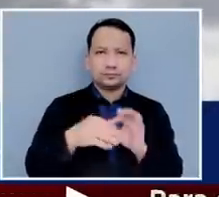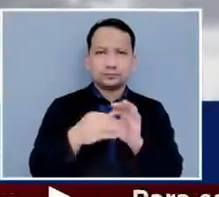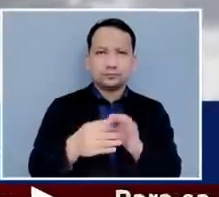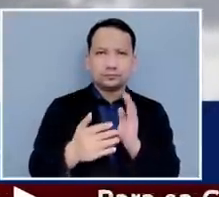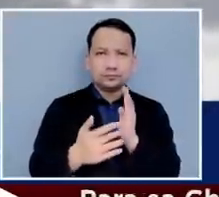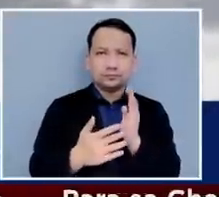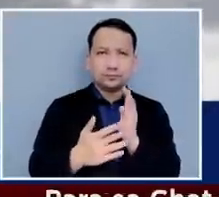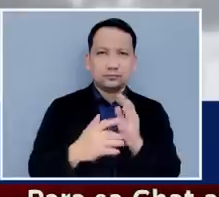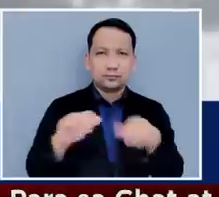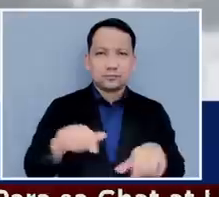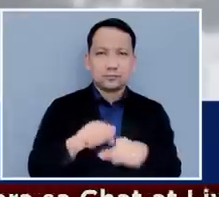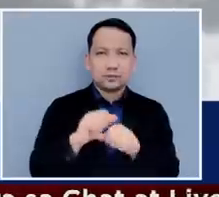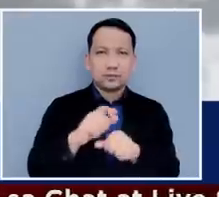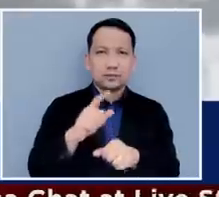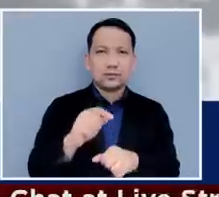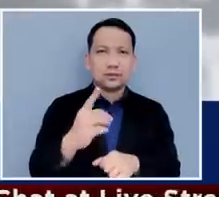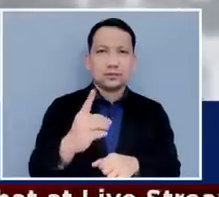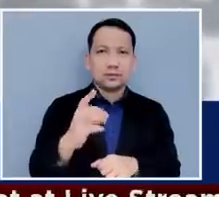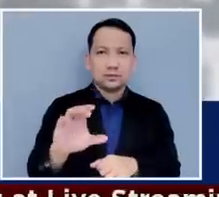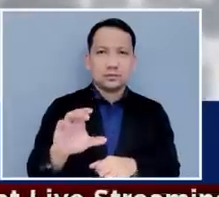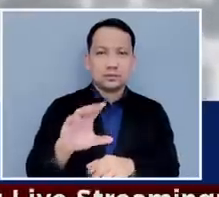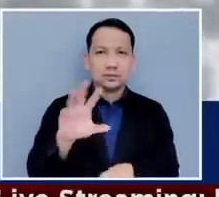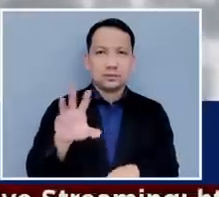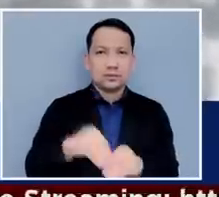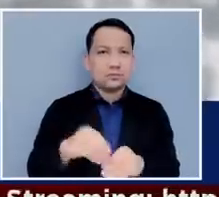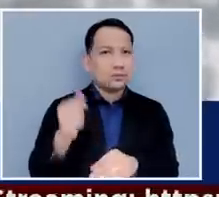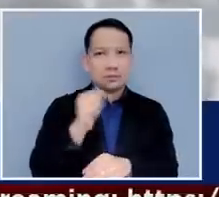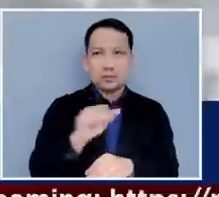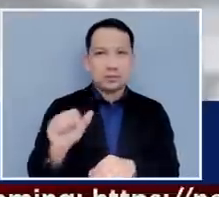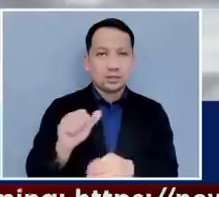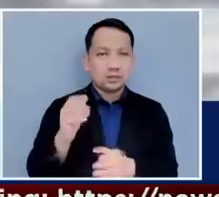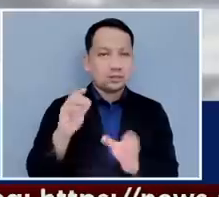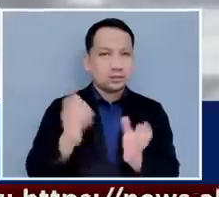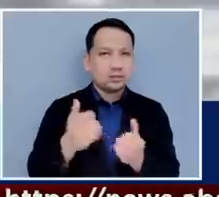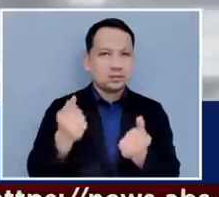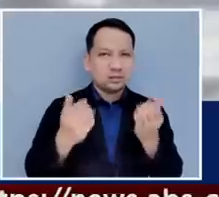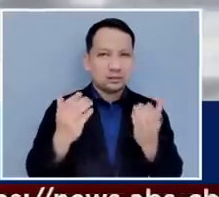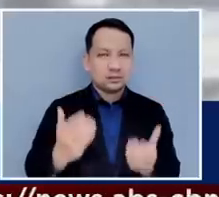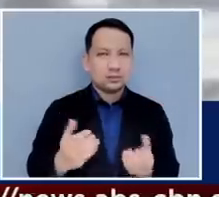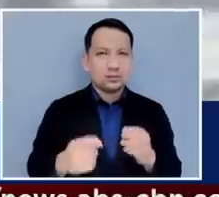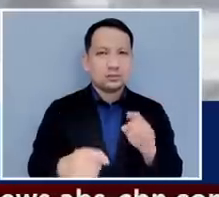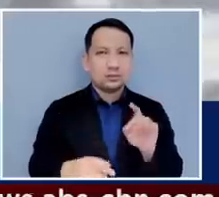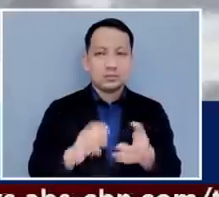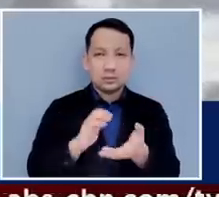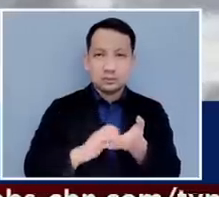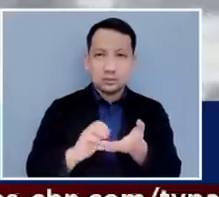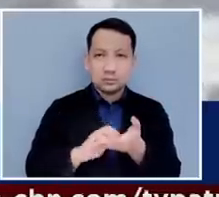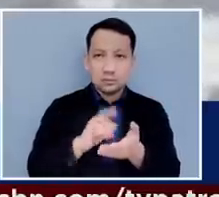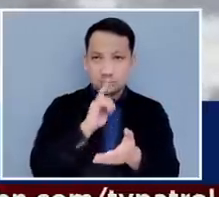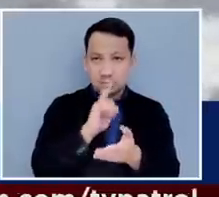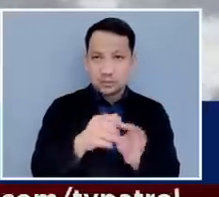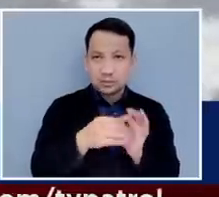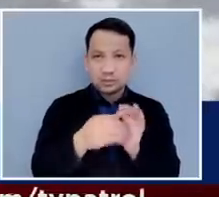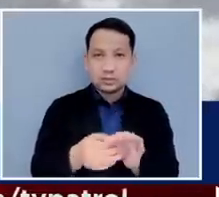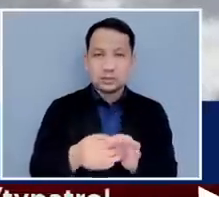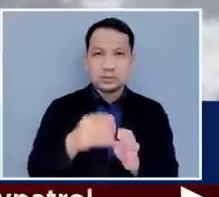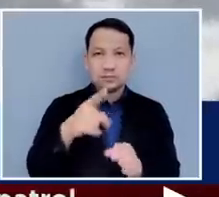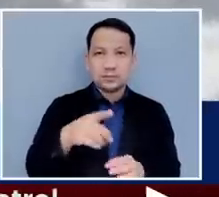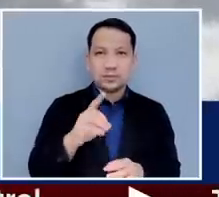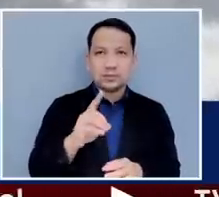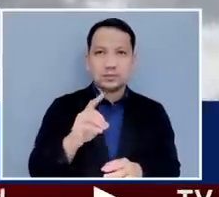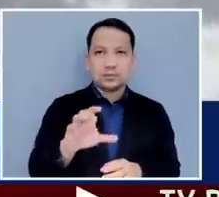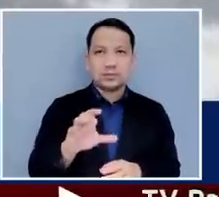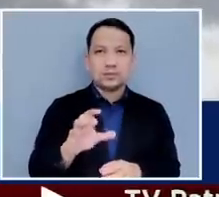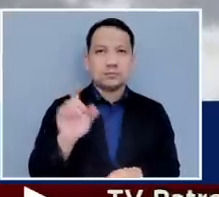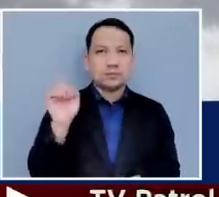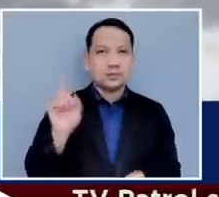Driving Course o TDC para sa kahit anong class ng sasakyan. Para sa Practical Driving Course naman o PDC, hindi na